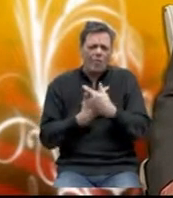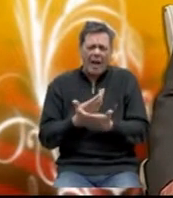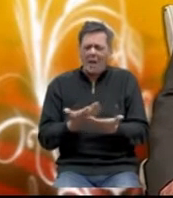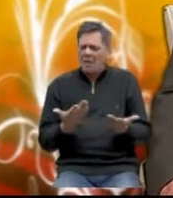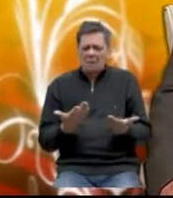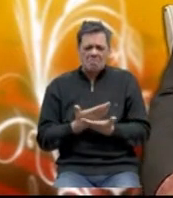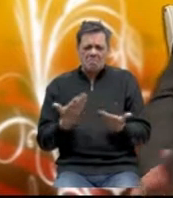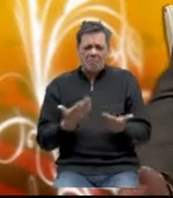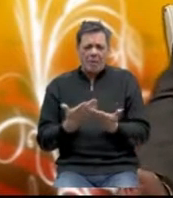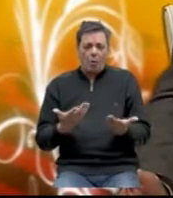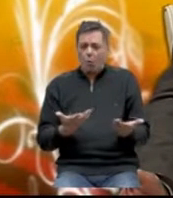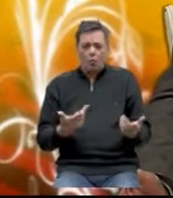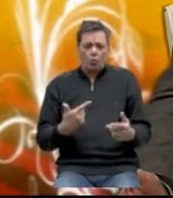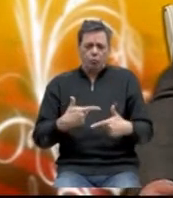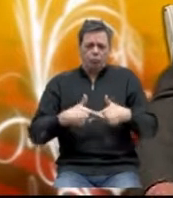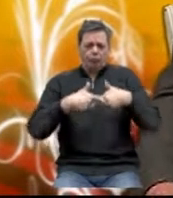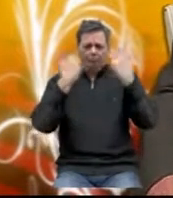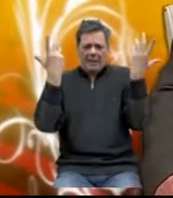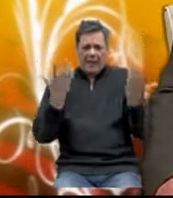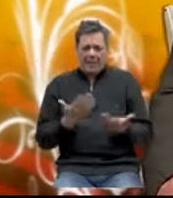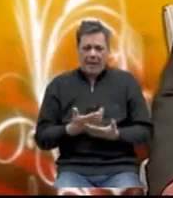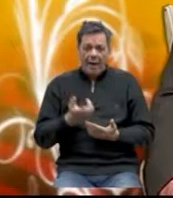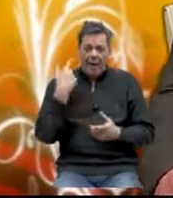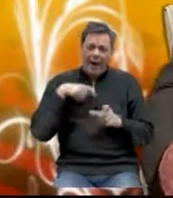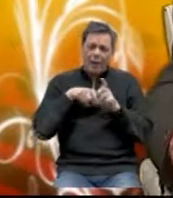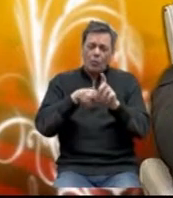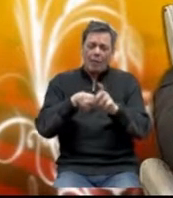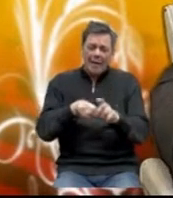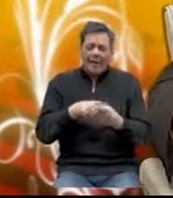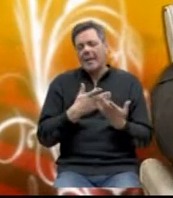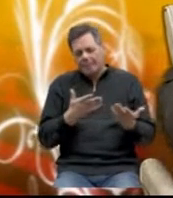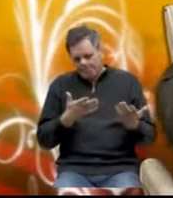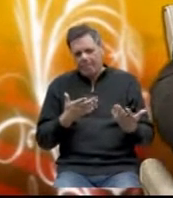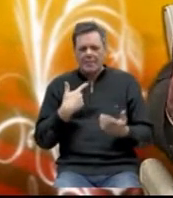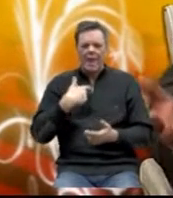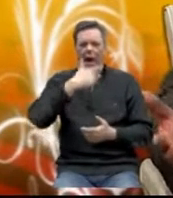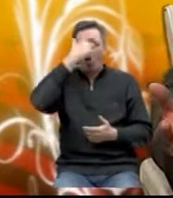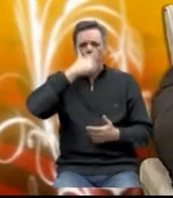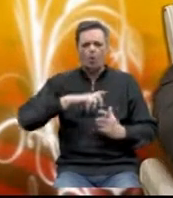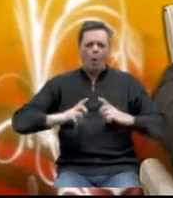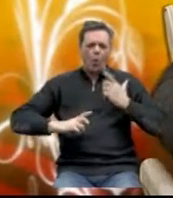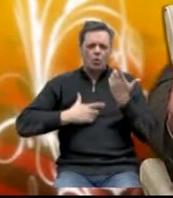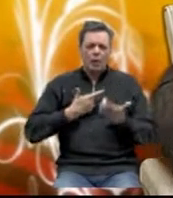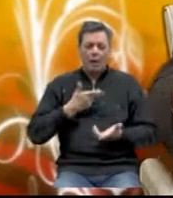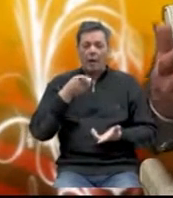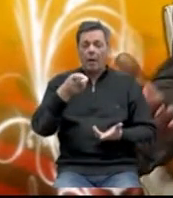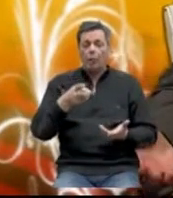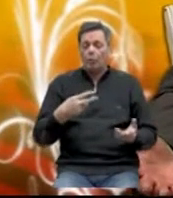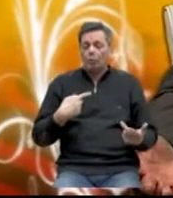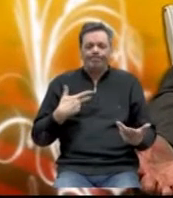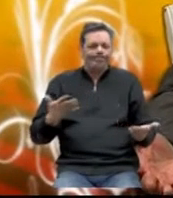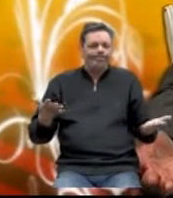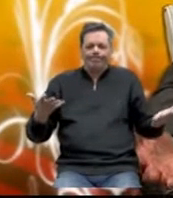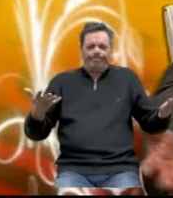koje su bjelodano jasne, ali su vezane za nekakve osobne užitke i tu nemamo